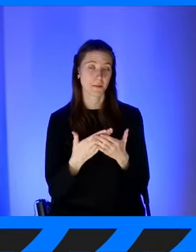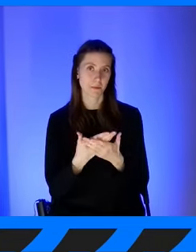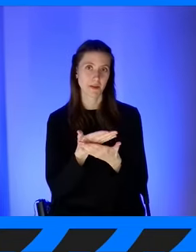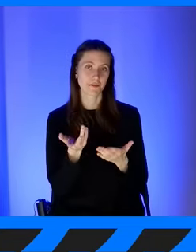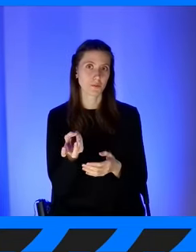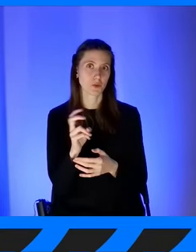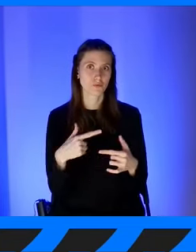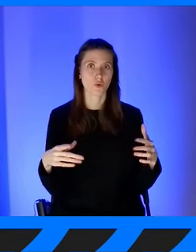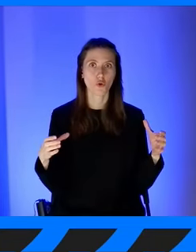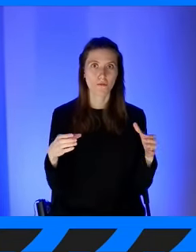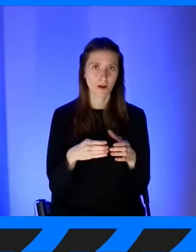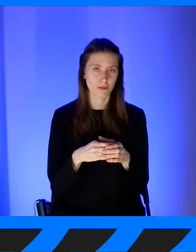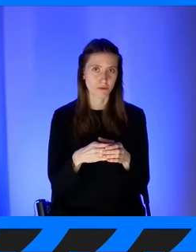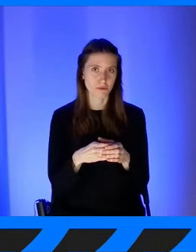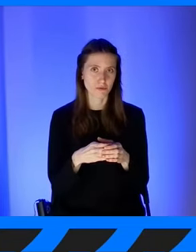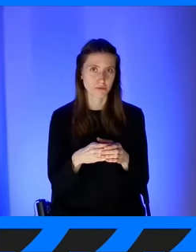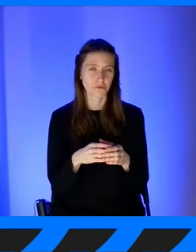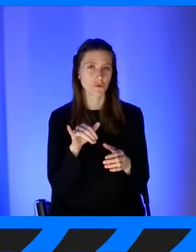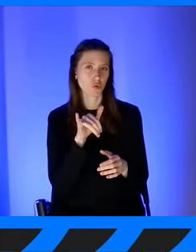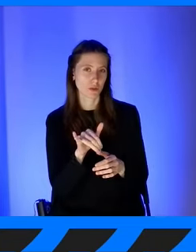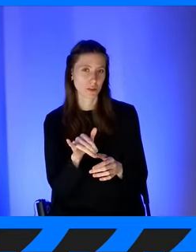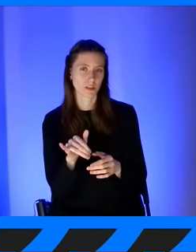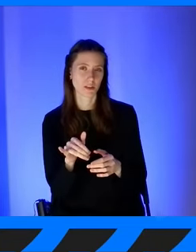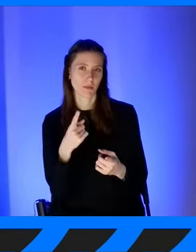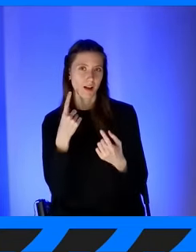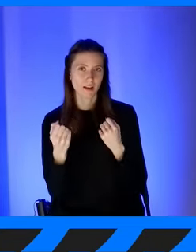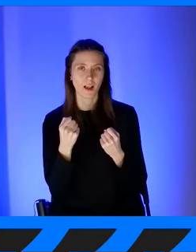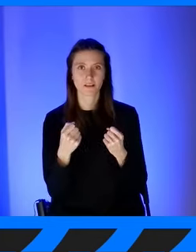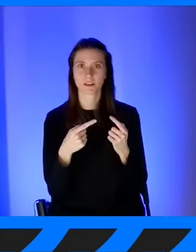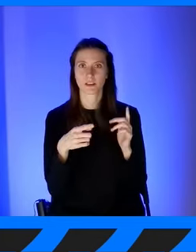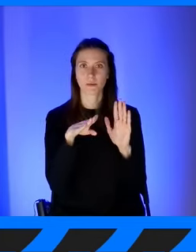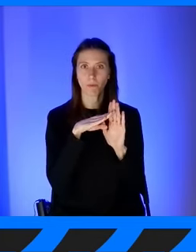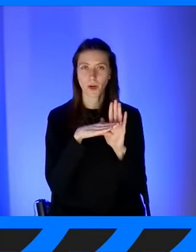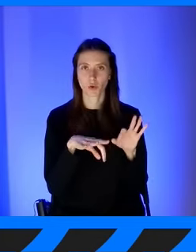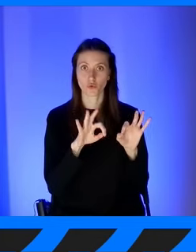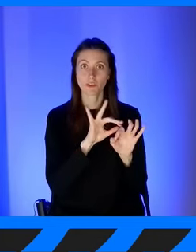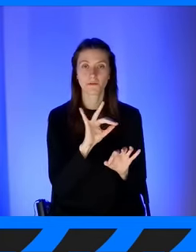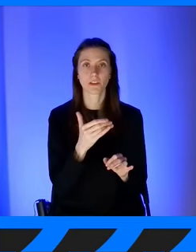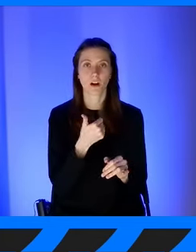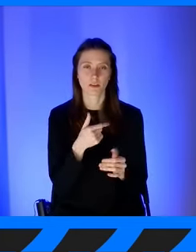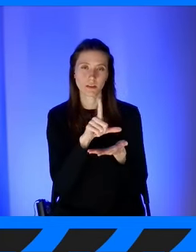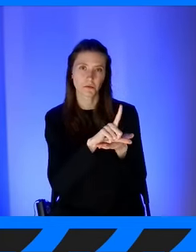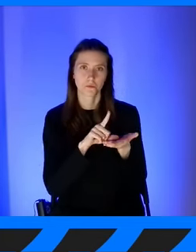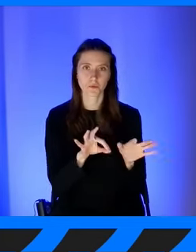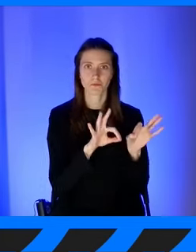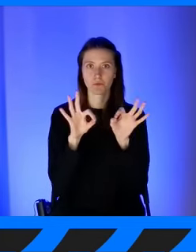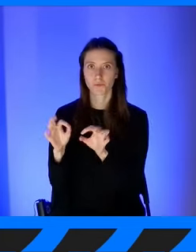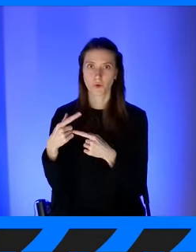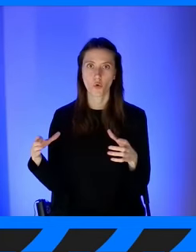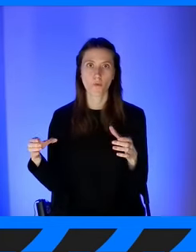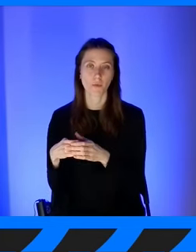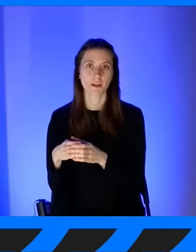команду увидели что у них какой-то классный продукт И хотите с масштабировать на компанию Кто